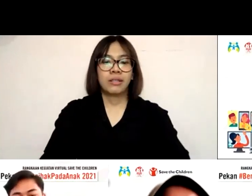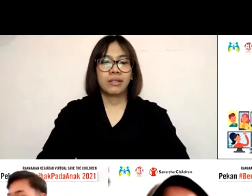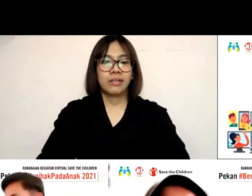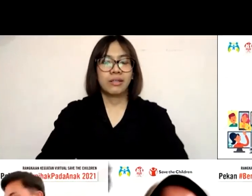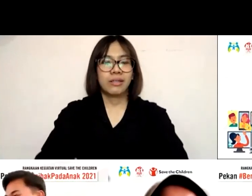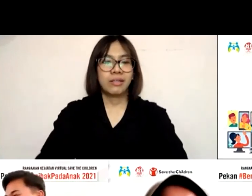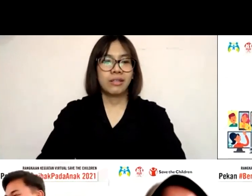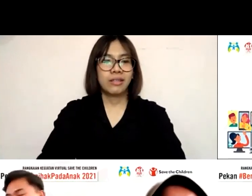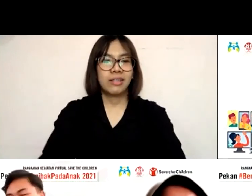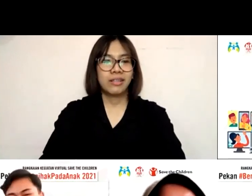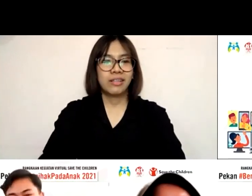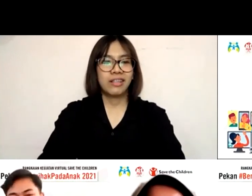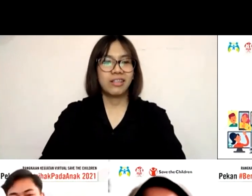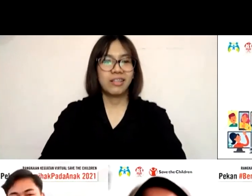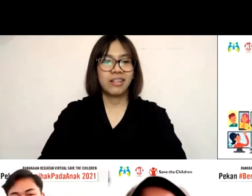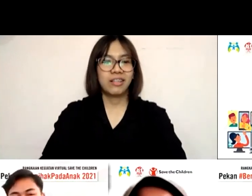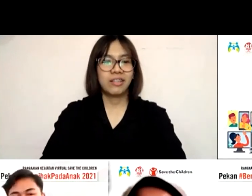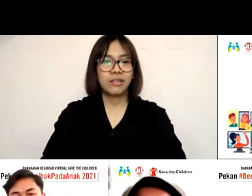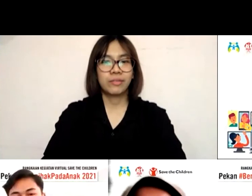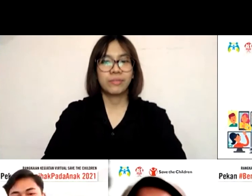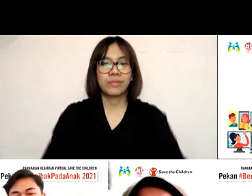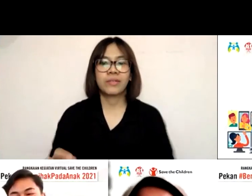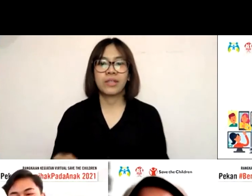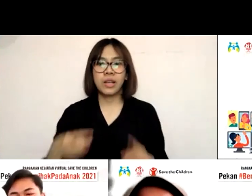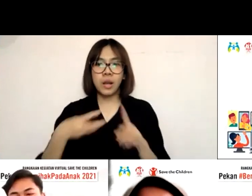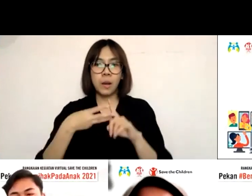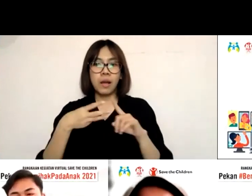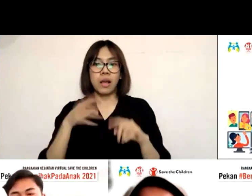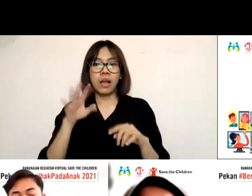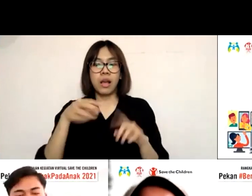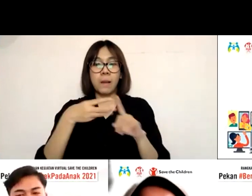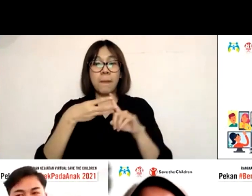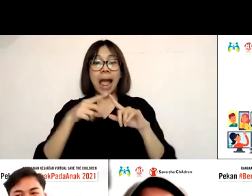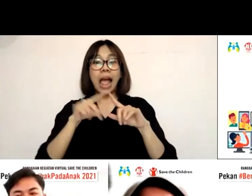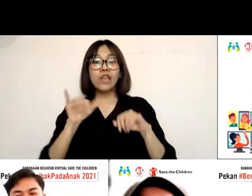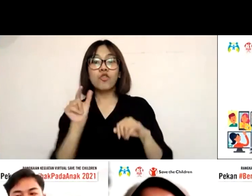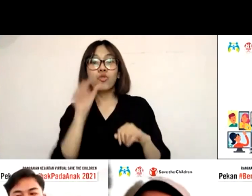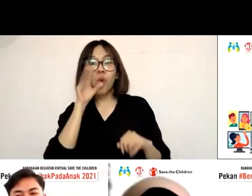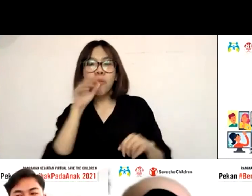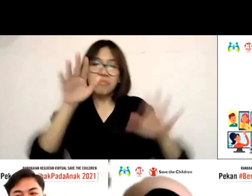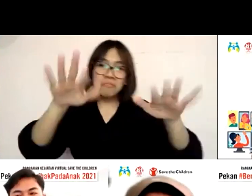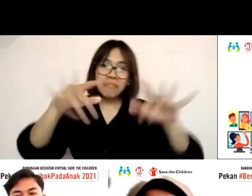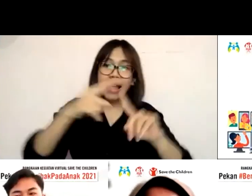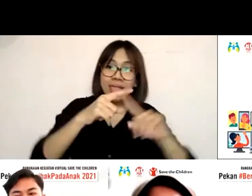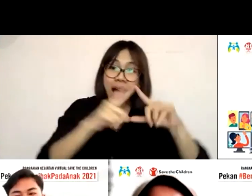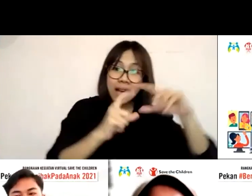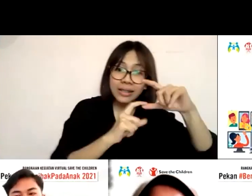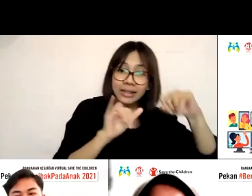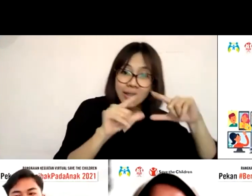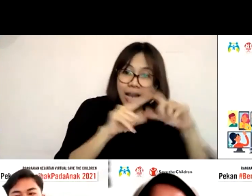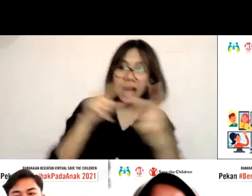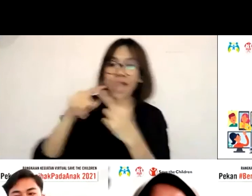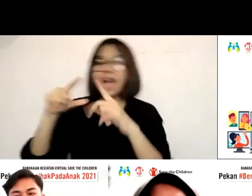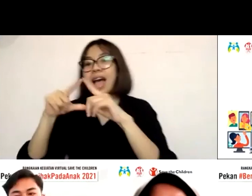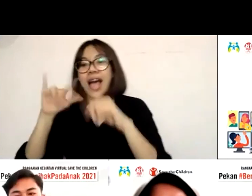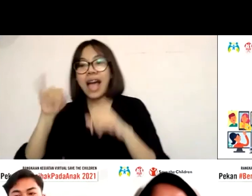wabarakatuh. Terima kasih Aji. Aji, Tasya tadi sudah menyampaikan harapannya. Saya harus cek dulu nih.